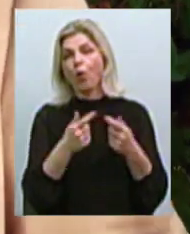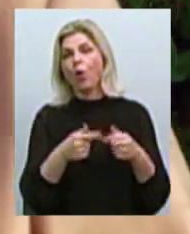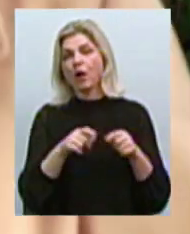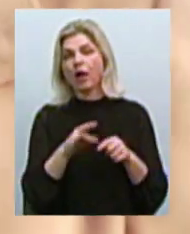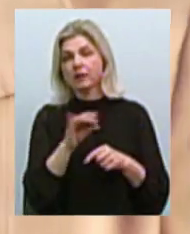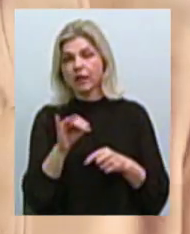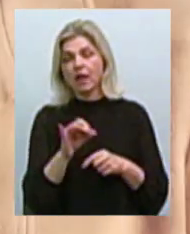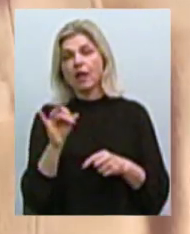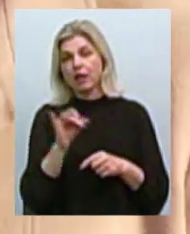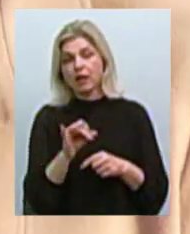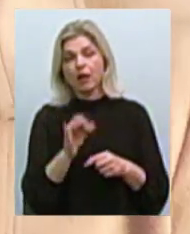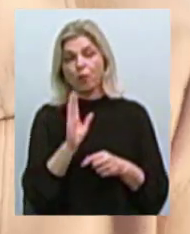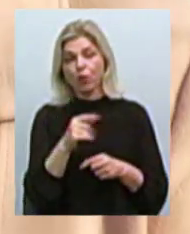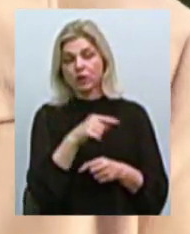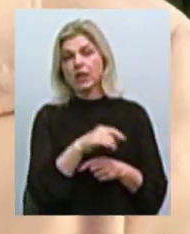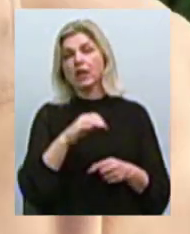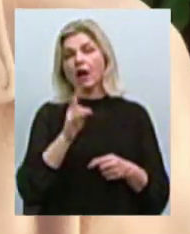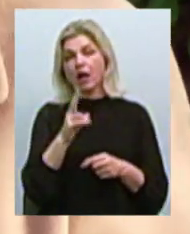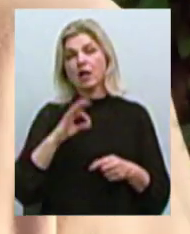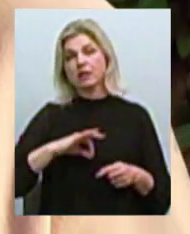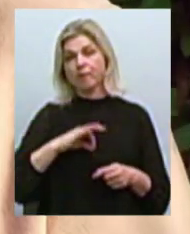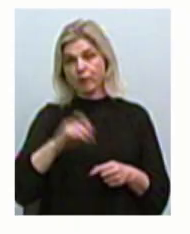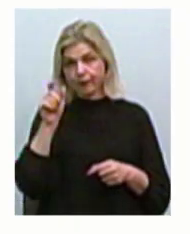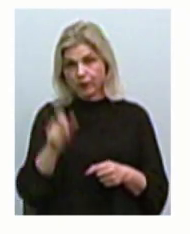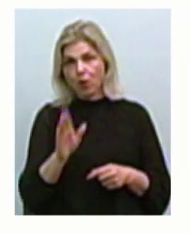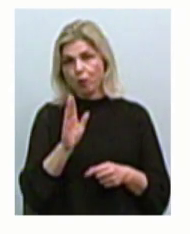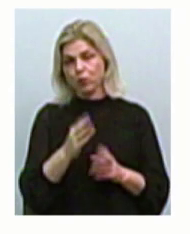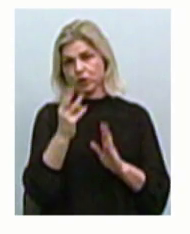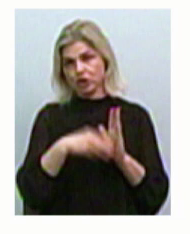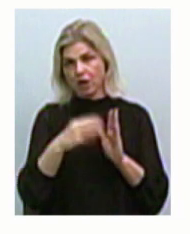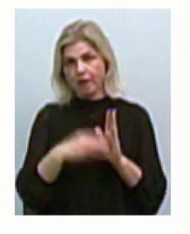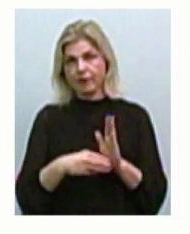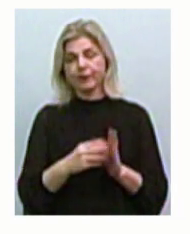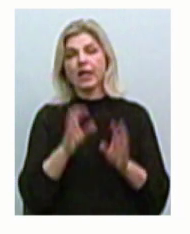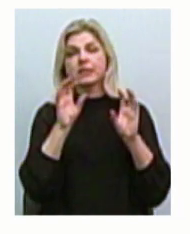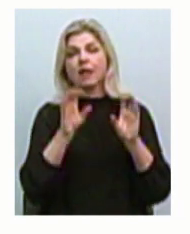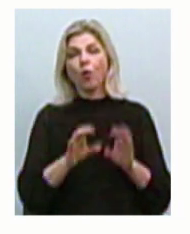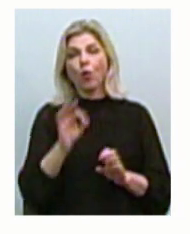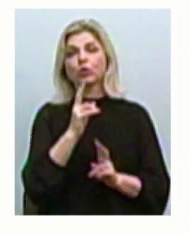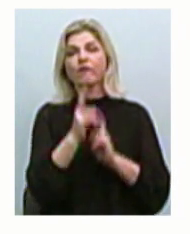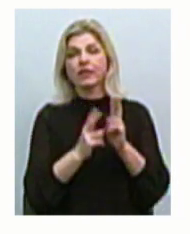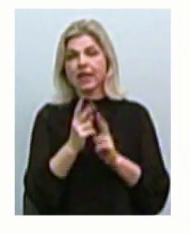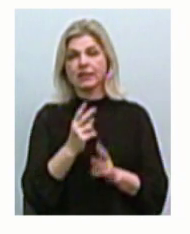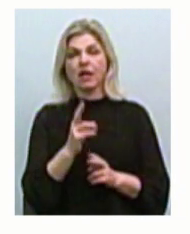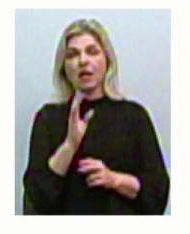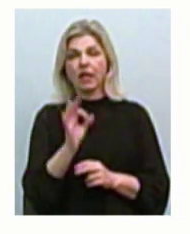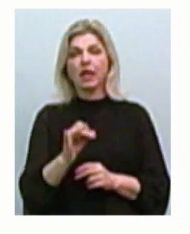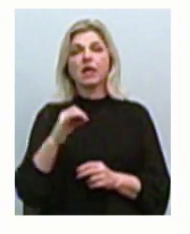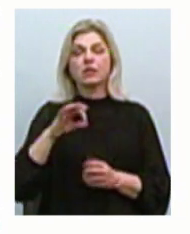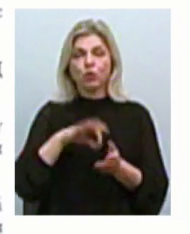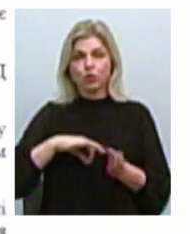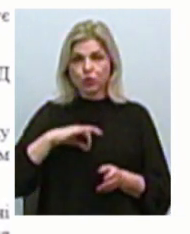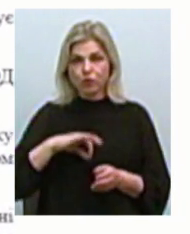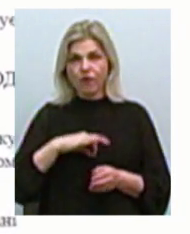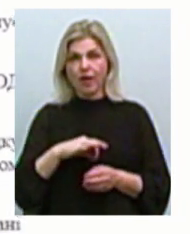до суб'єкта господарювання будуть застосовані фінансові санкції. Закон про внесення змін до закону України про застосування реєстраторів